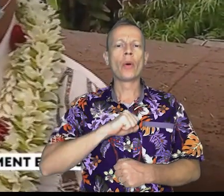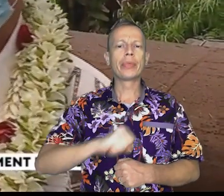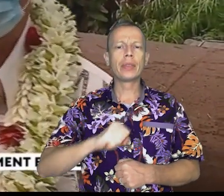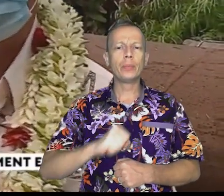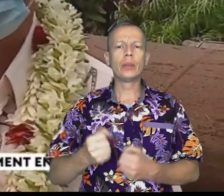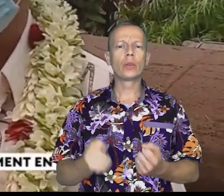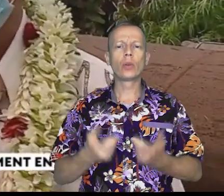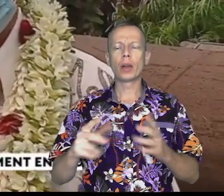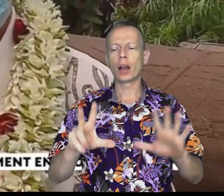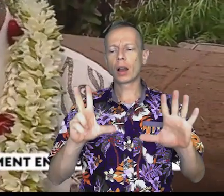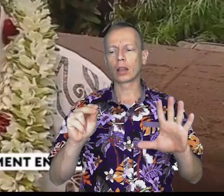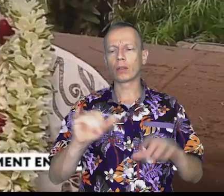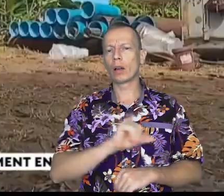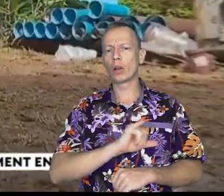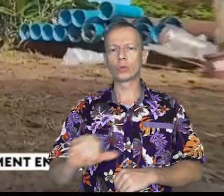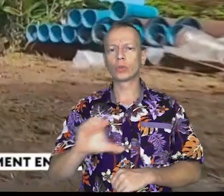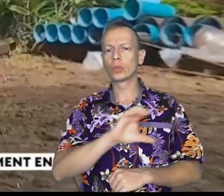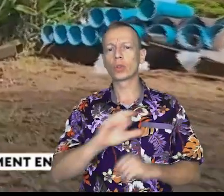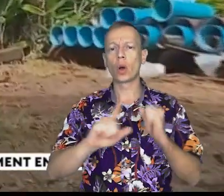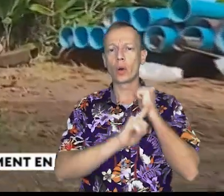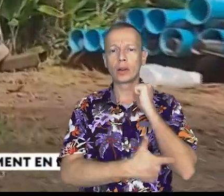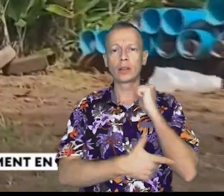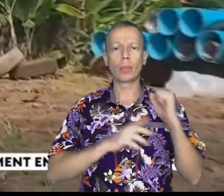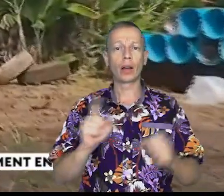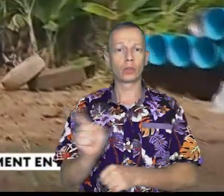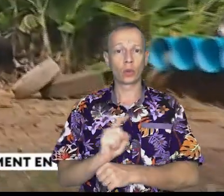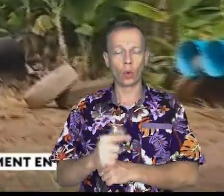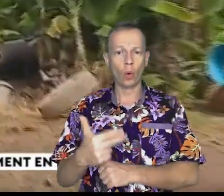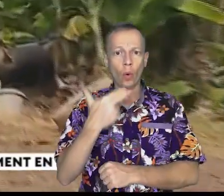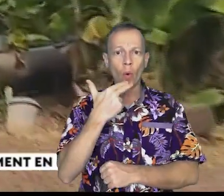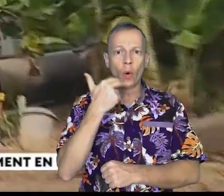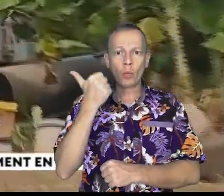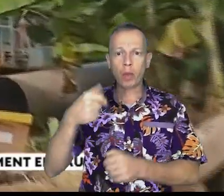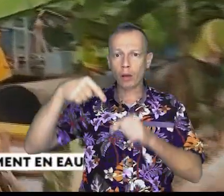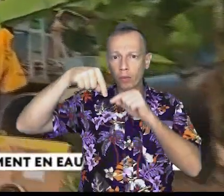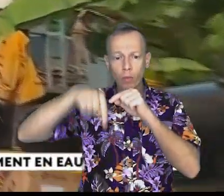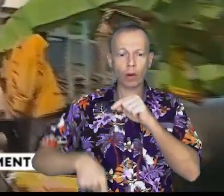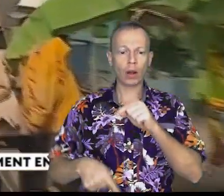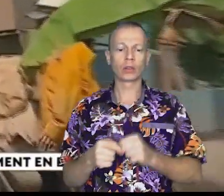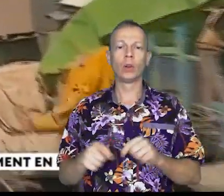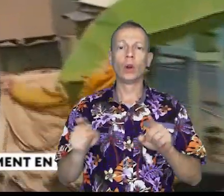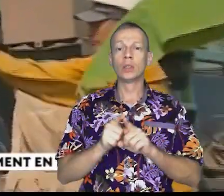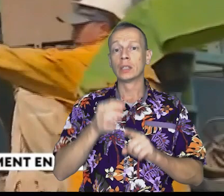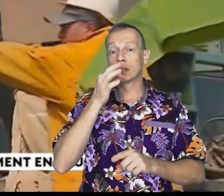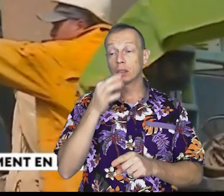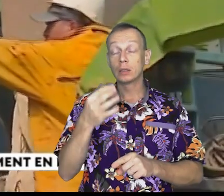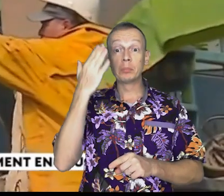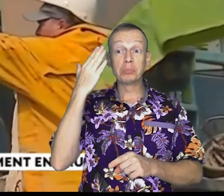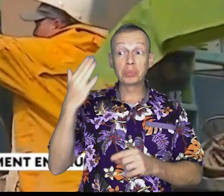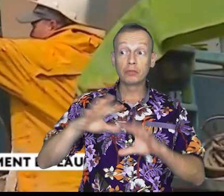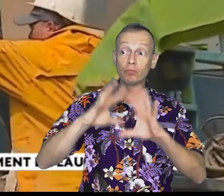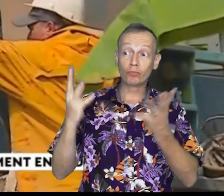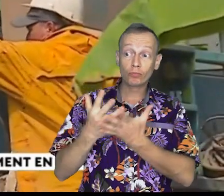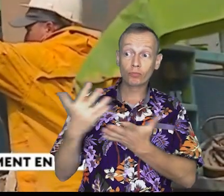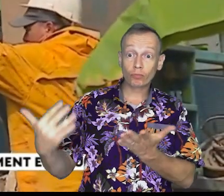entre 80 et 100 litres secondes. C'est relativement performant comme fourrage. Et on nous annonce également que si tout marche